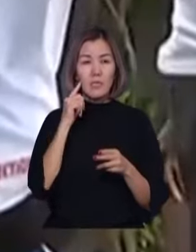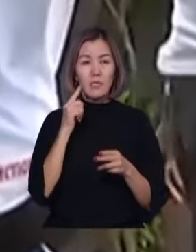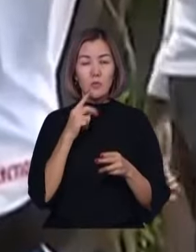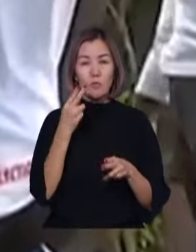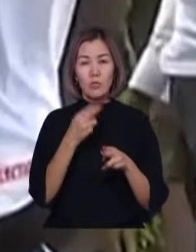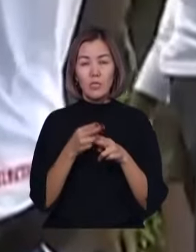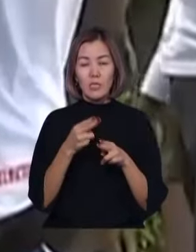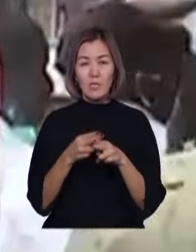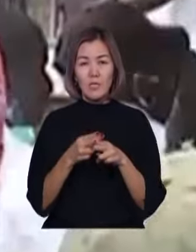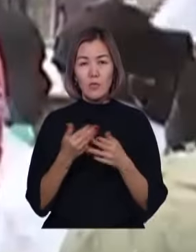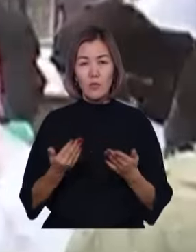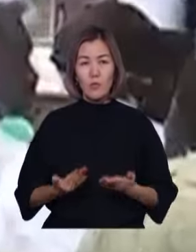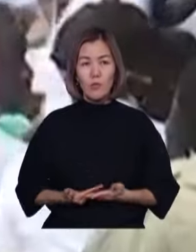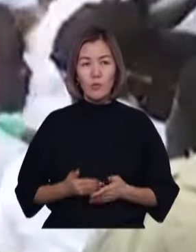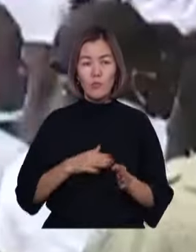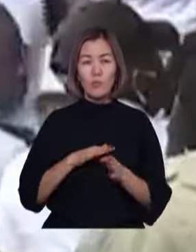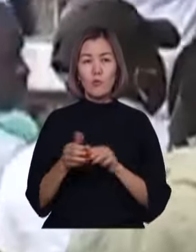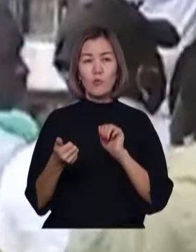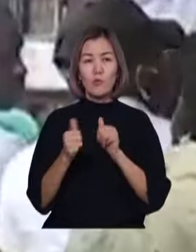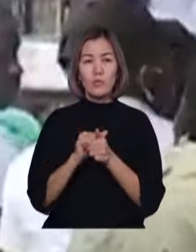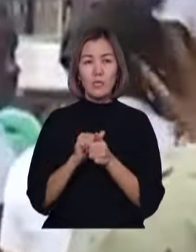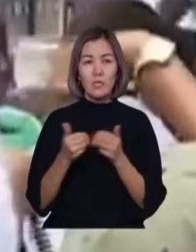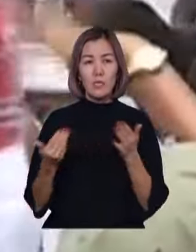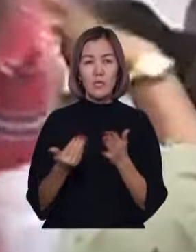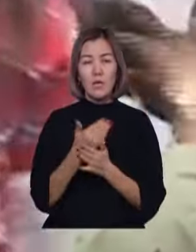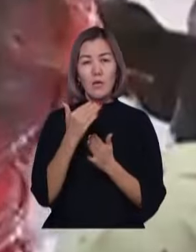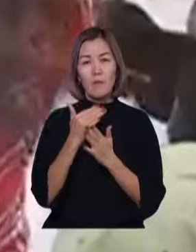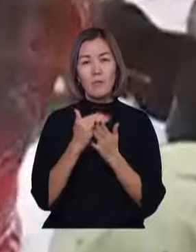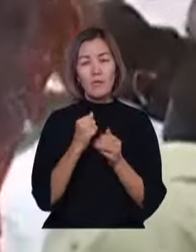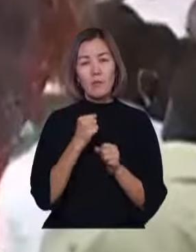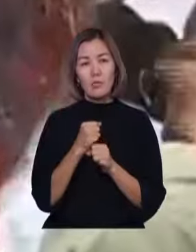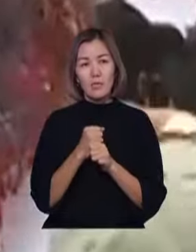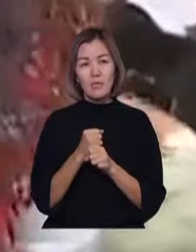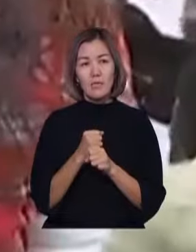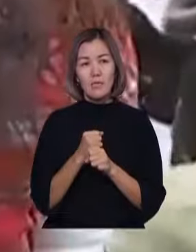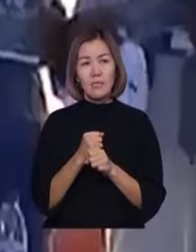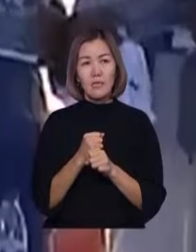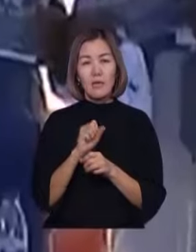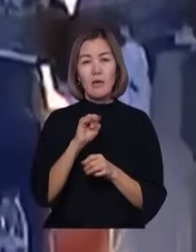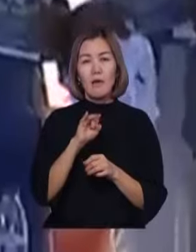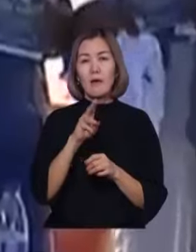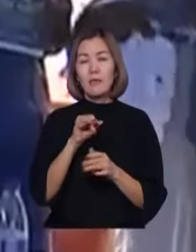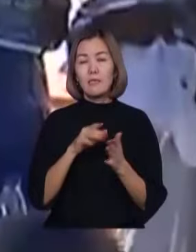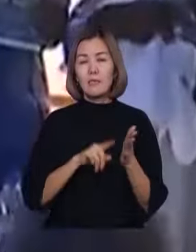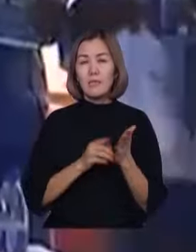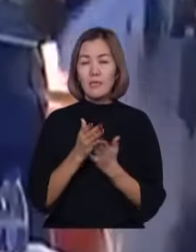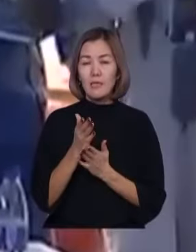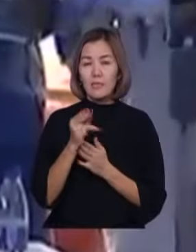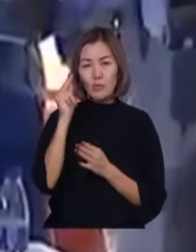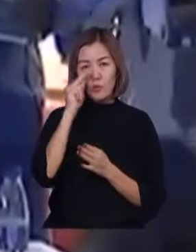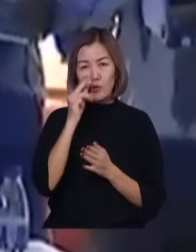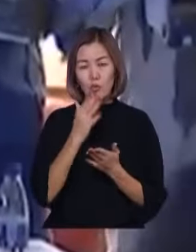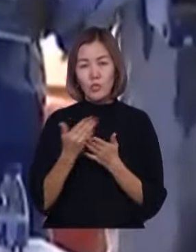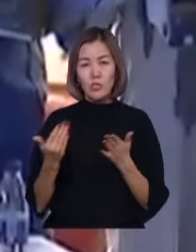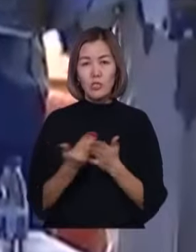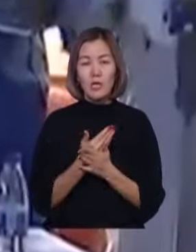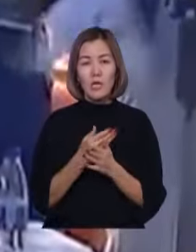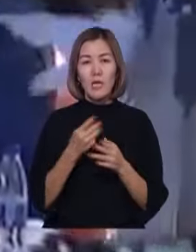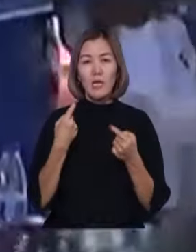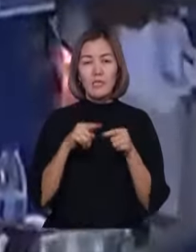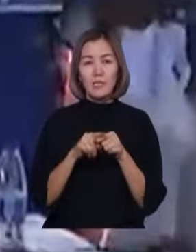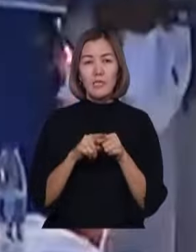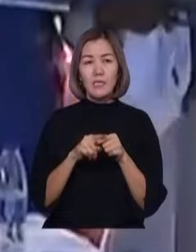шектелген адамдардың өмірін түбегейлі өзгертетін жаңа бағдарлама жасалды. Ол жандар IT саласының негіздерін меңгереді. Жаңа жоба тек